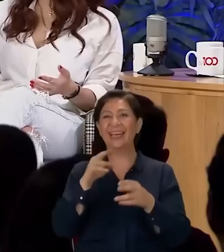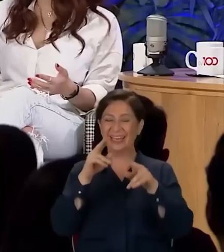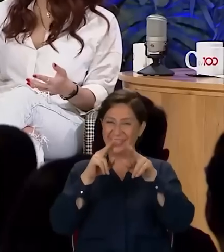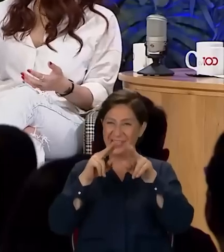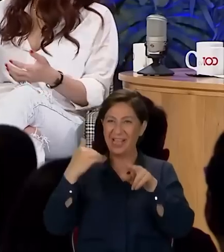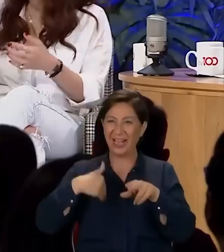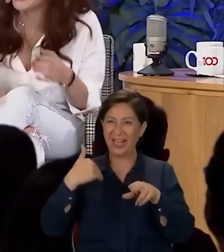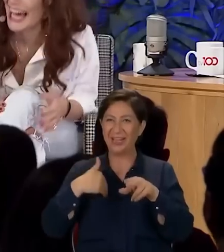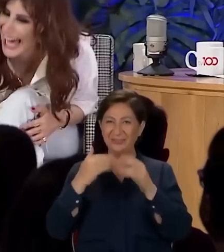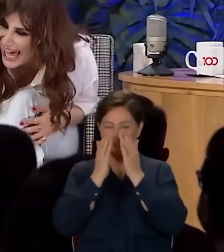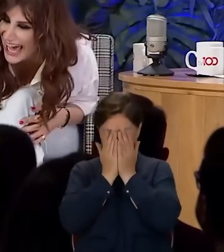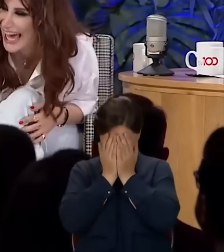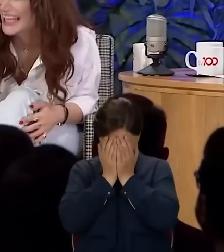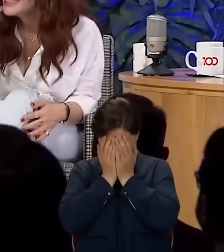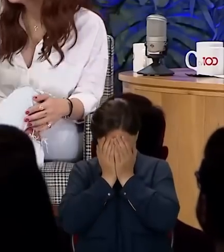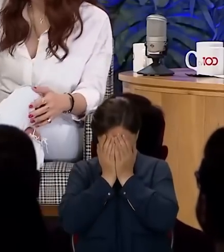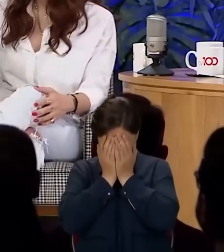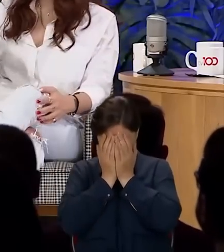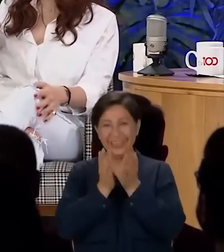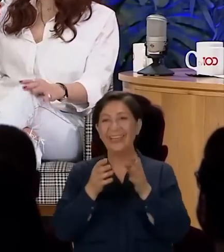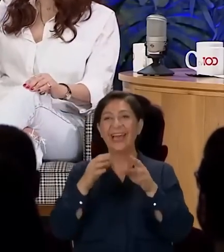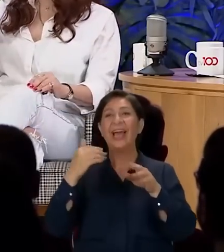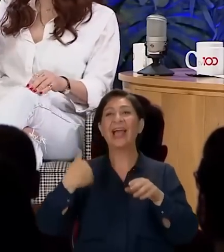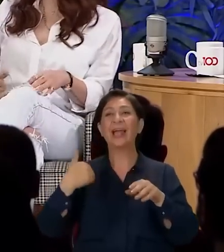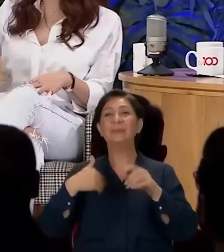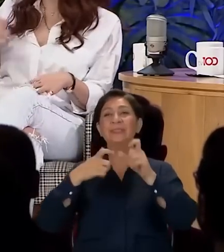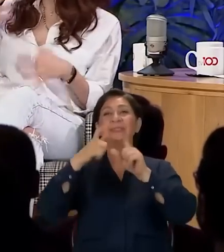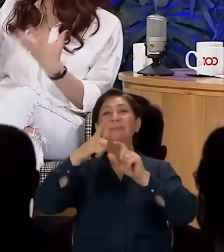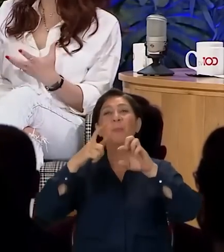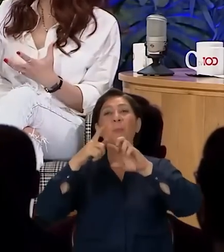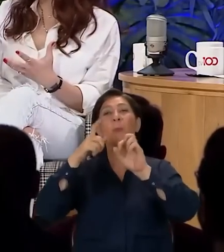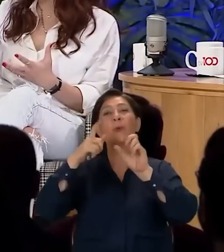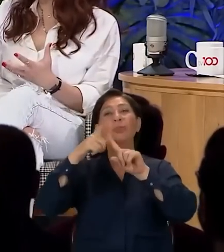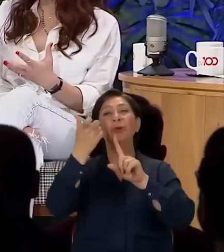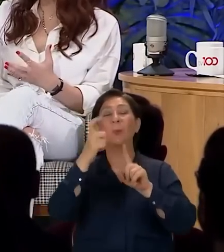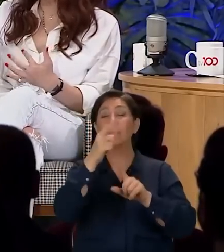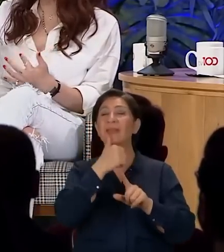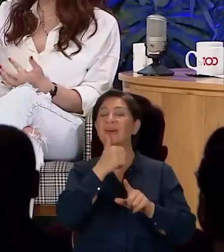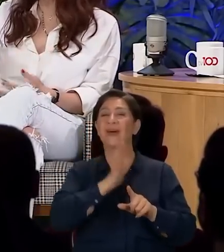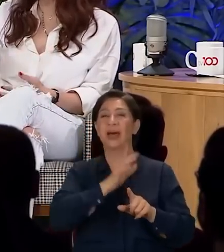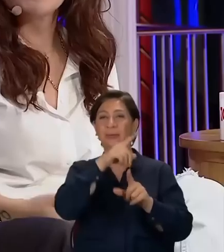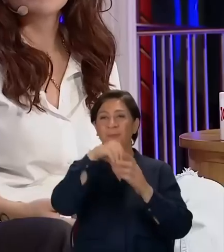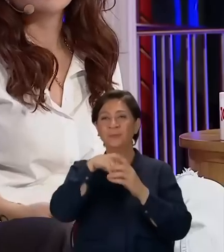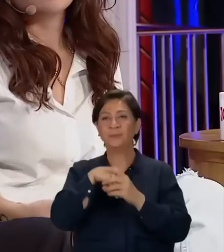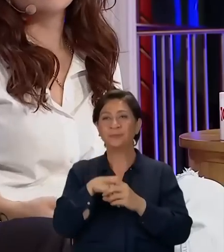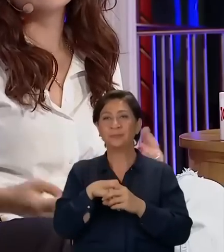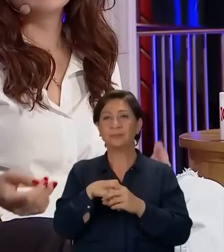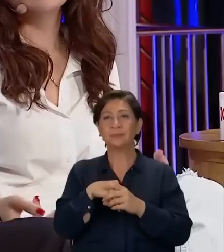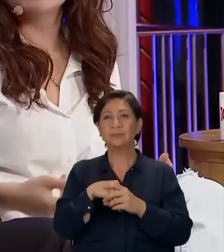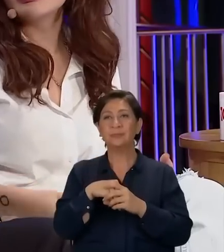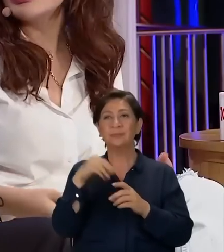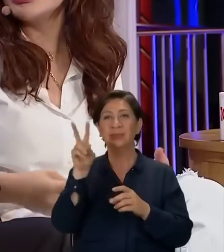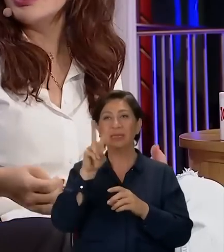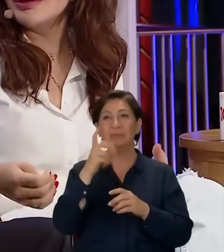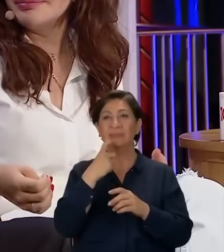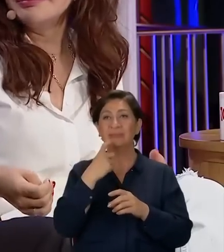Kamu spotu spot, ha. Duman avcı. sigara kullanmayın diyor. Orada ha. Bir tane adamcağız çıkıyordu. Şey diyordu böyle. 20